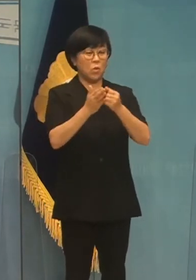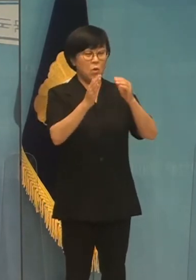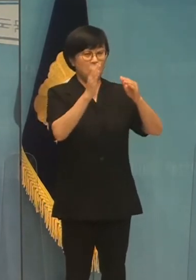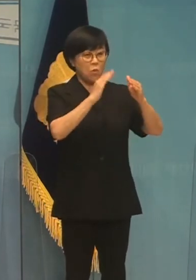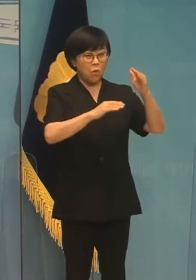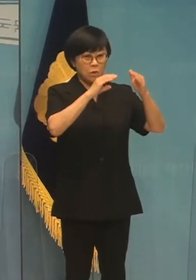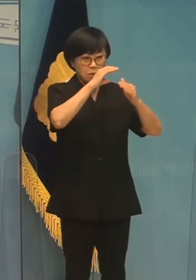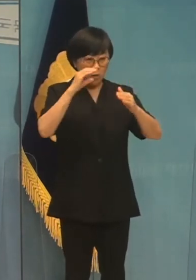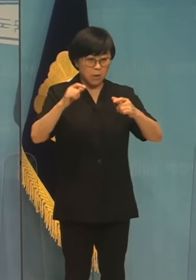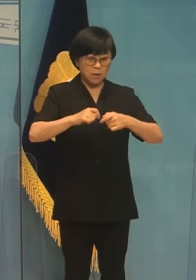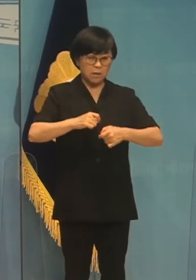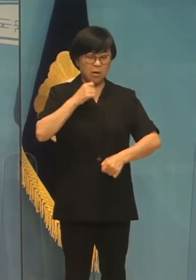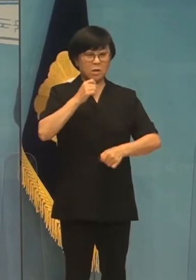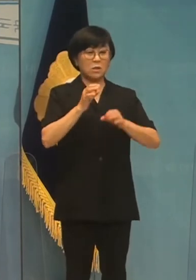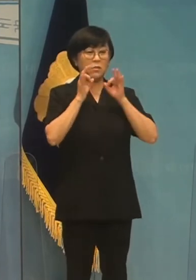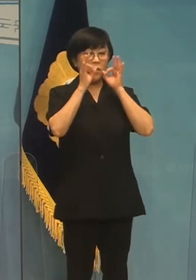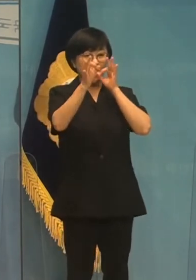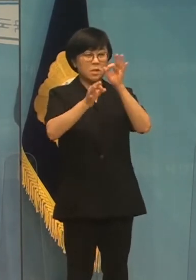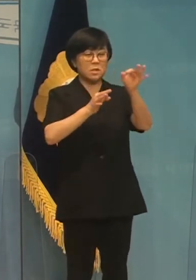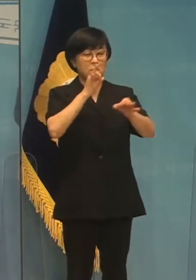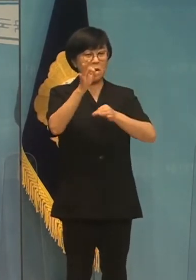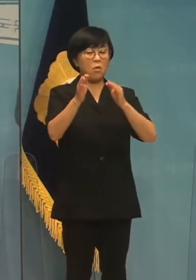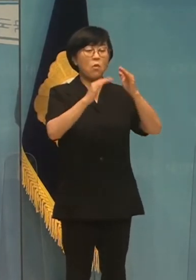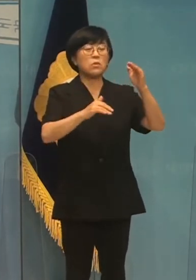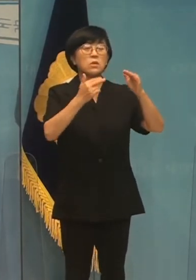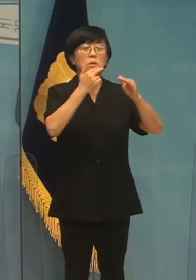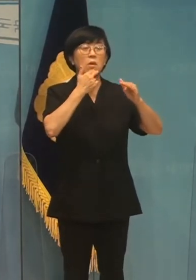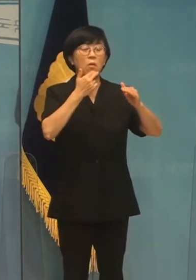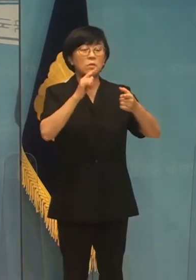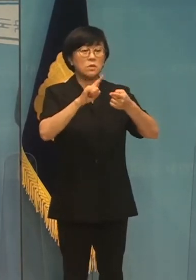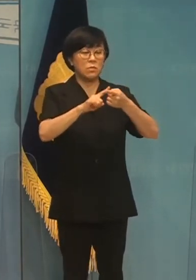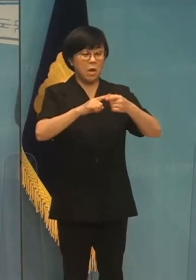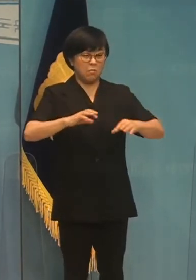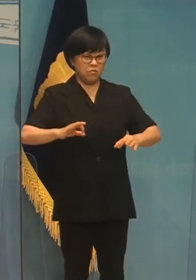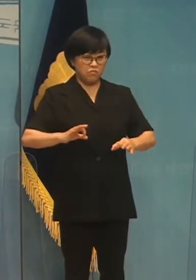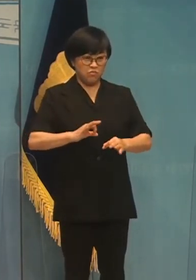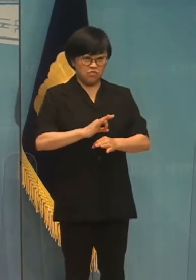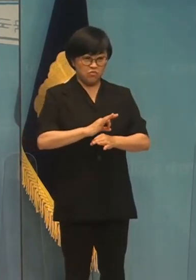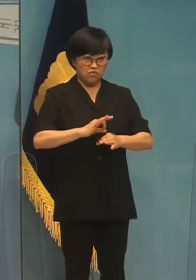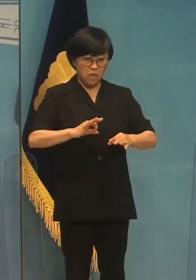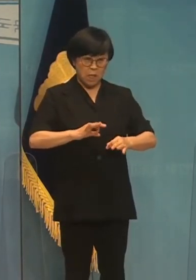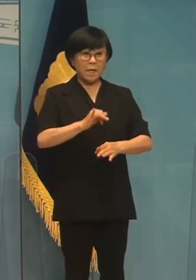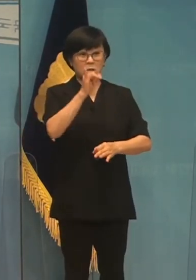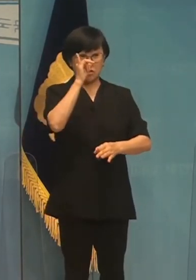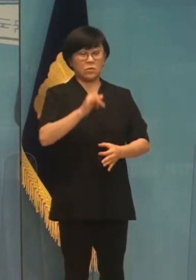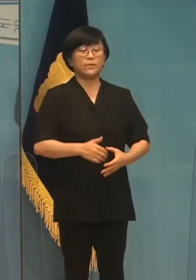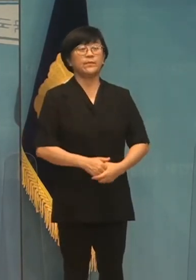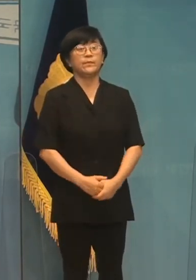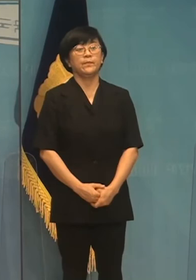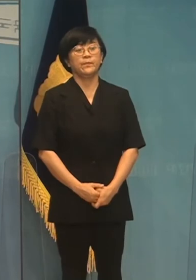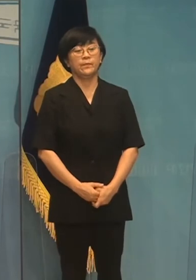공정과 정의를 외치며 불공정과 불의를 일삼아 왔습니다.